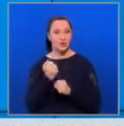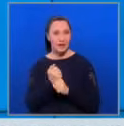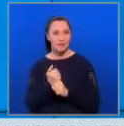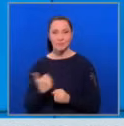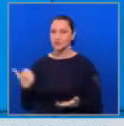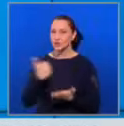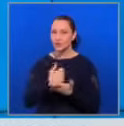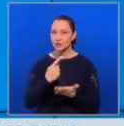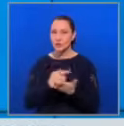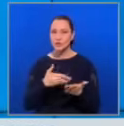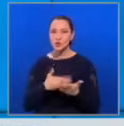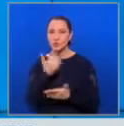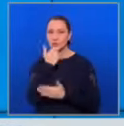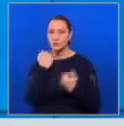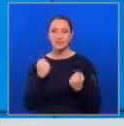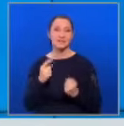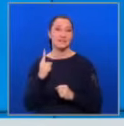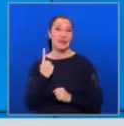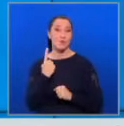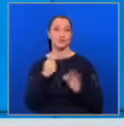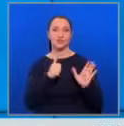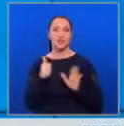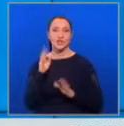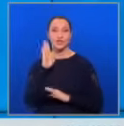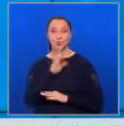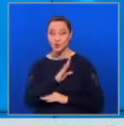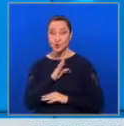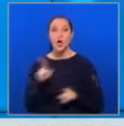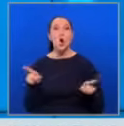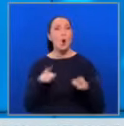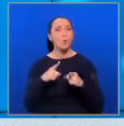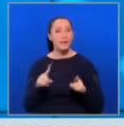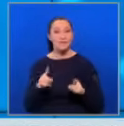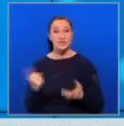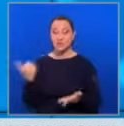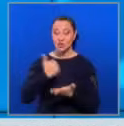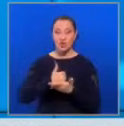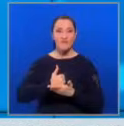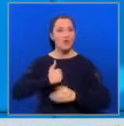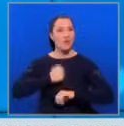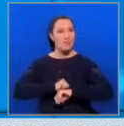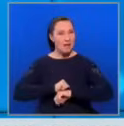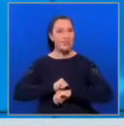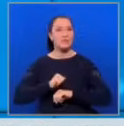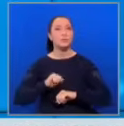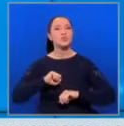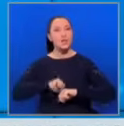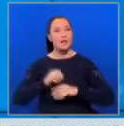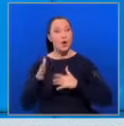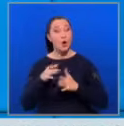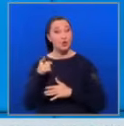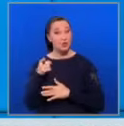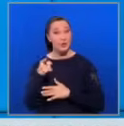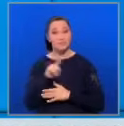назначението се налага защото в селото живеят само 66 души и управникът се назначава от кмета на общината хората там